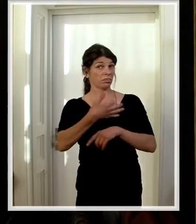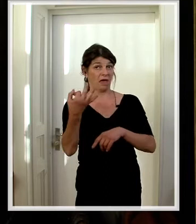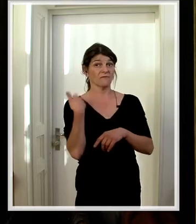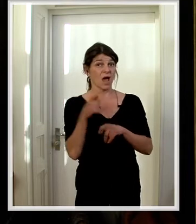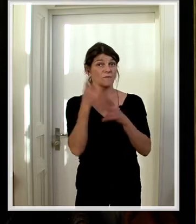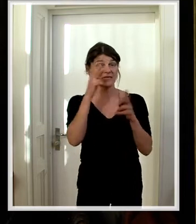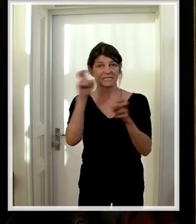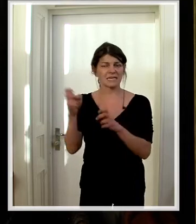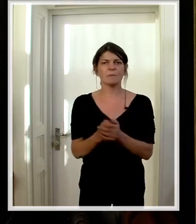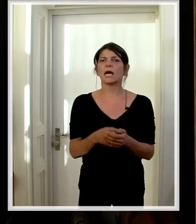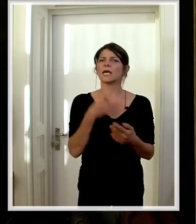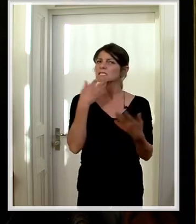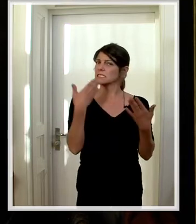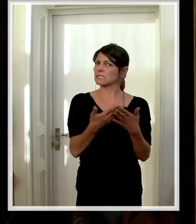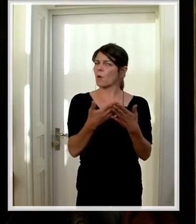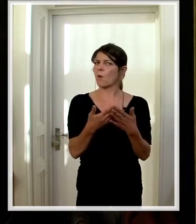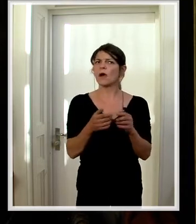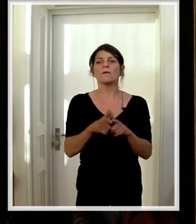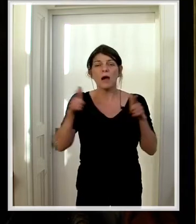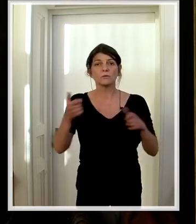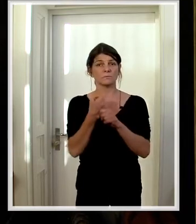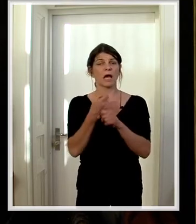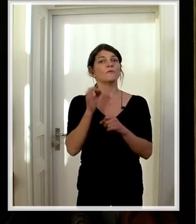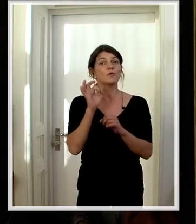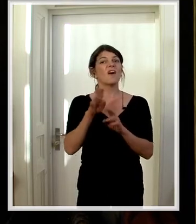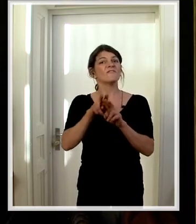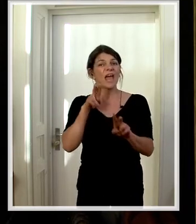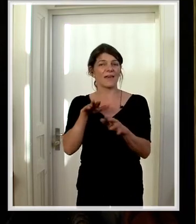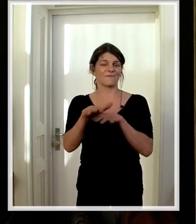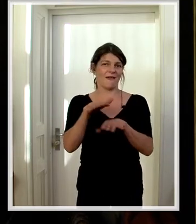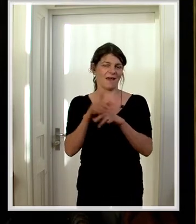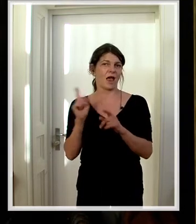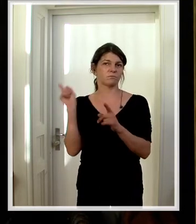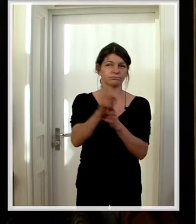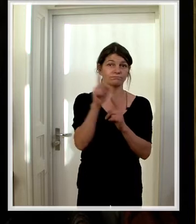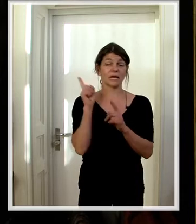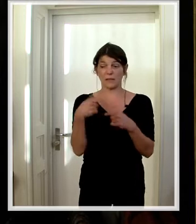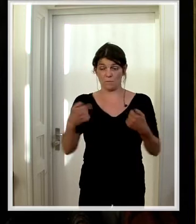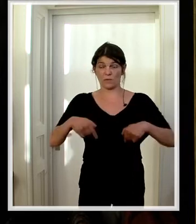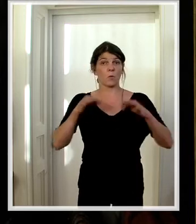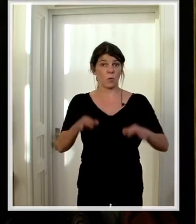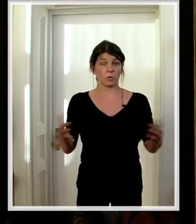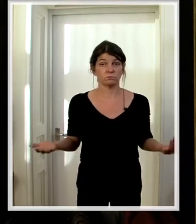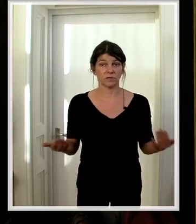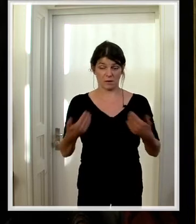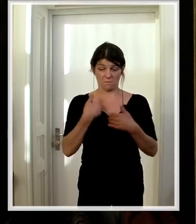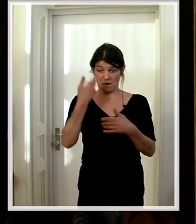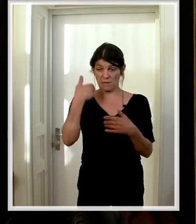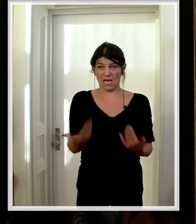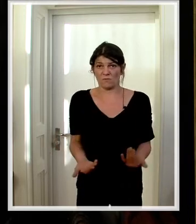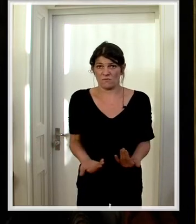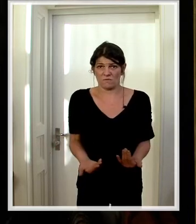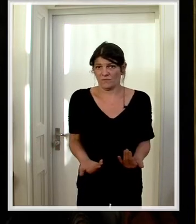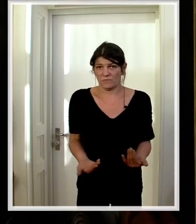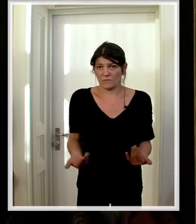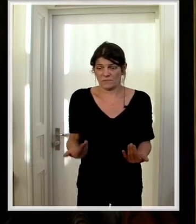gesehen, es nur so ausbauen, dass es nur für den Fernverkehr jetzt gut wäre im Moment. Und aus meiner Sicht, man